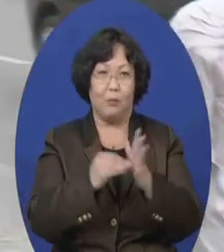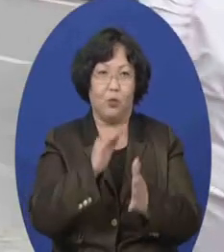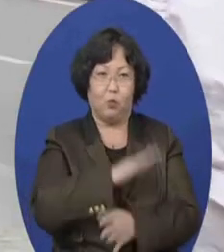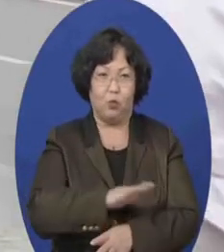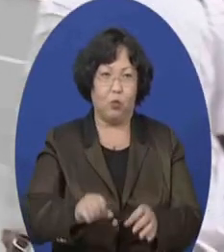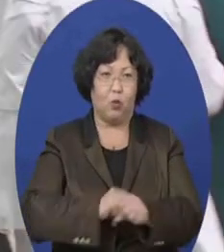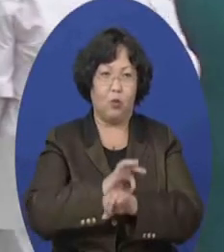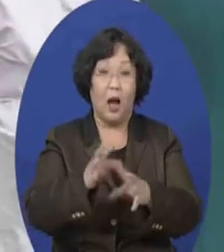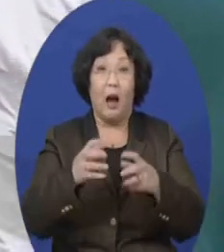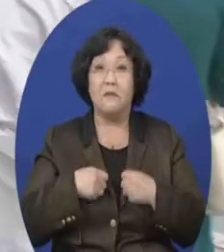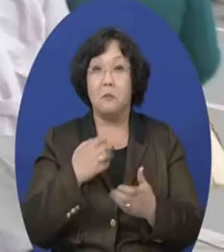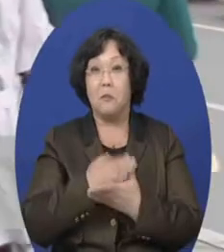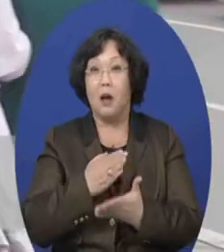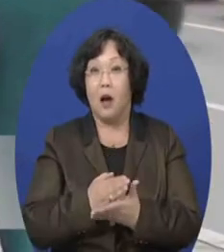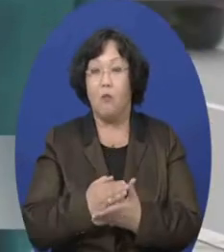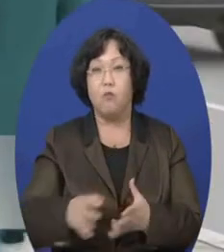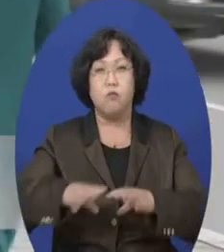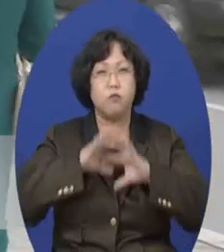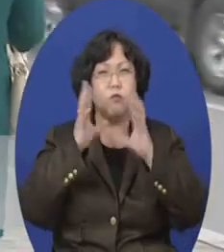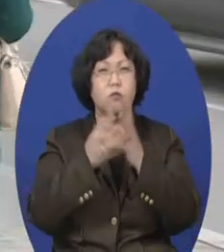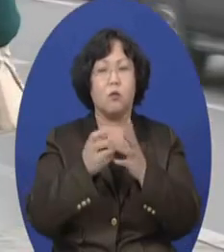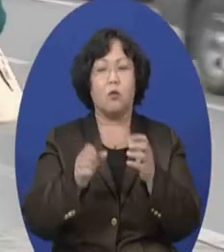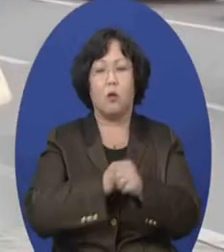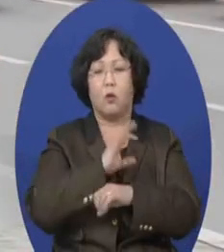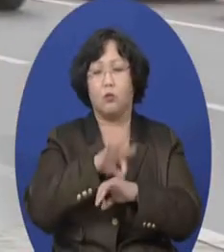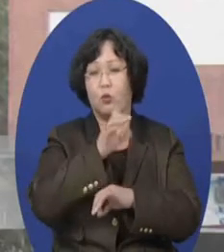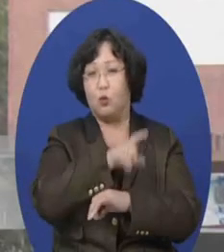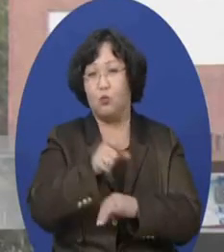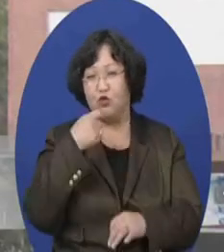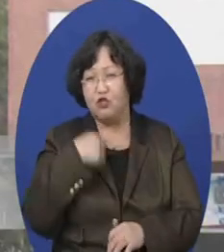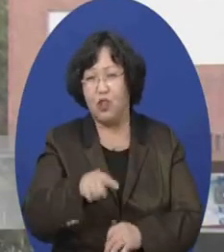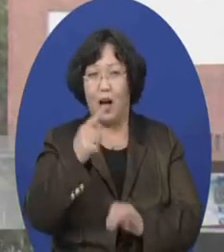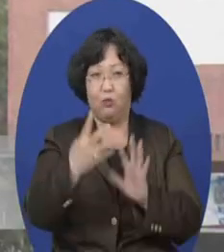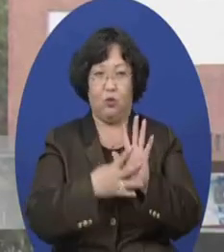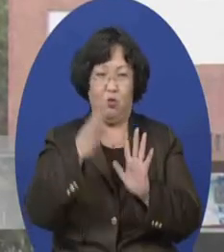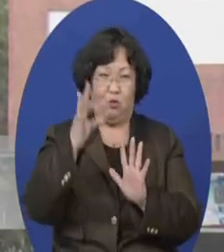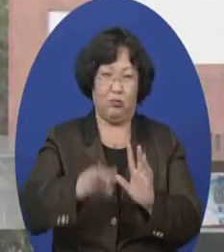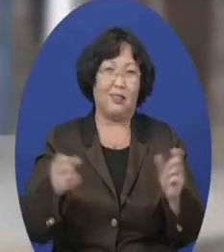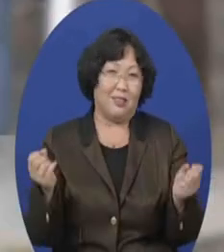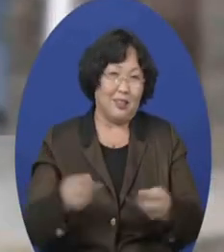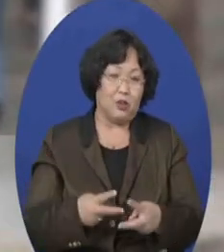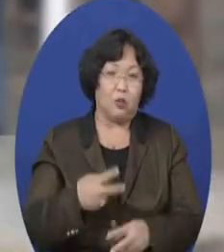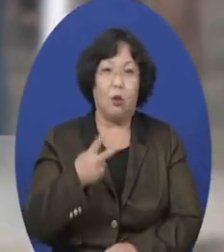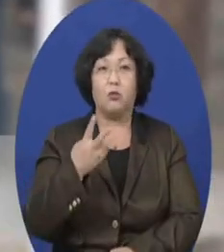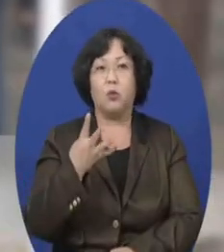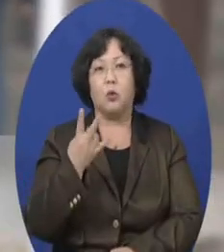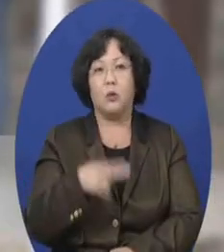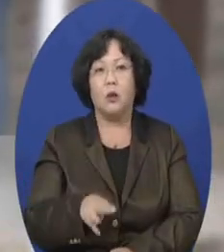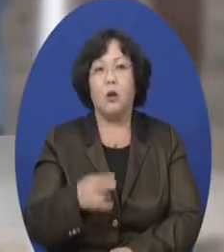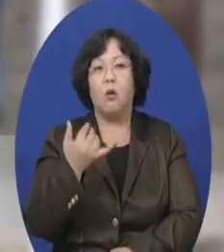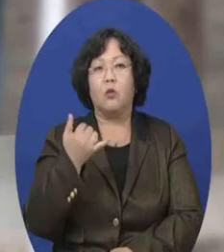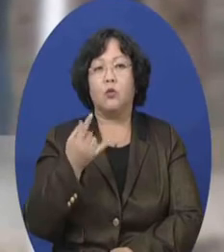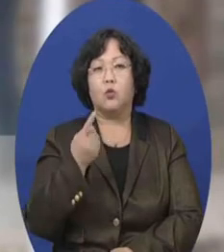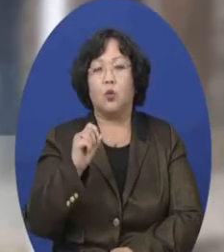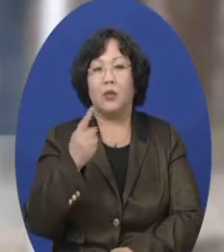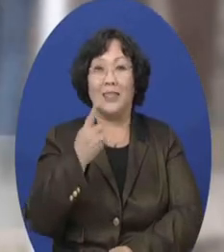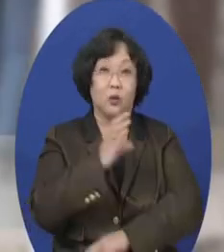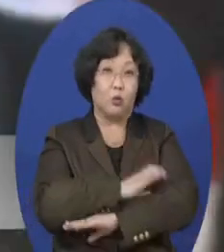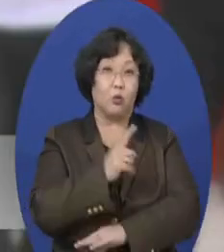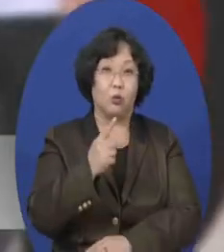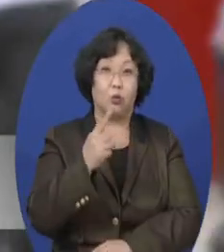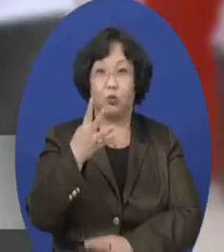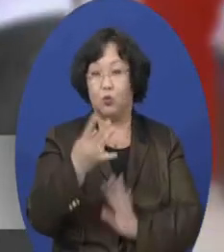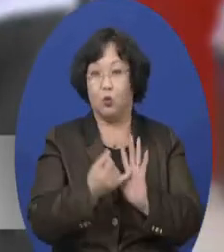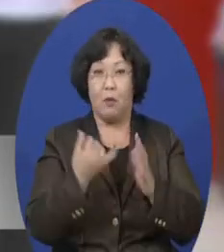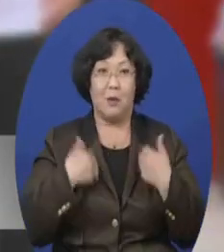хүүхэд байгаа нь нийт тохиолдлын 19% эзэлж байна. За энэ сарын 24-ний байдлаар нийслэлийн хэмжээнд 101 сургуулийн 146